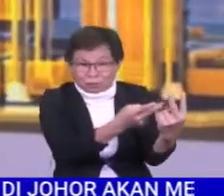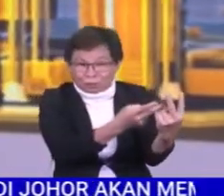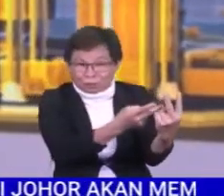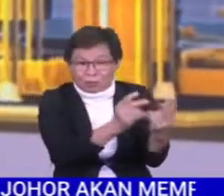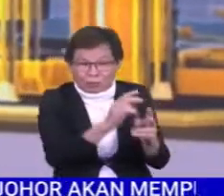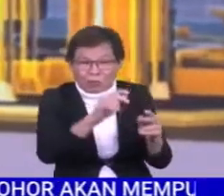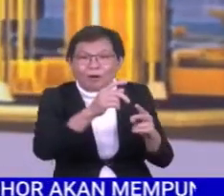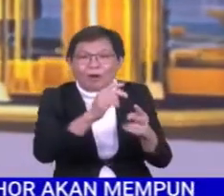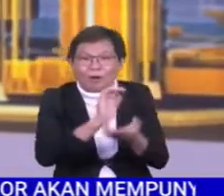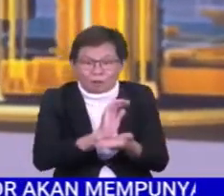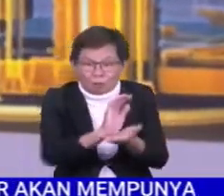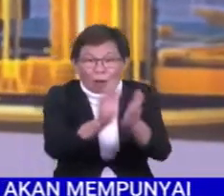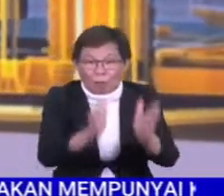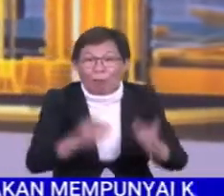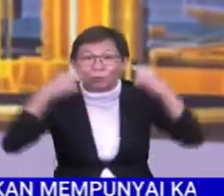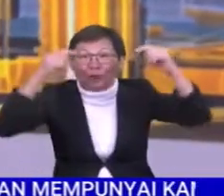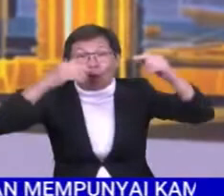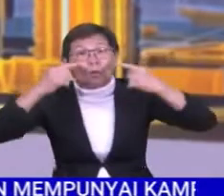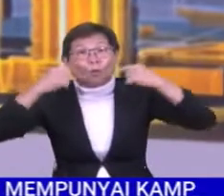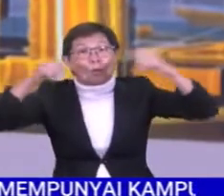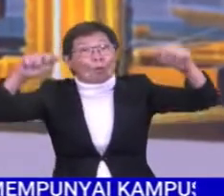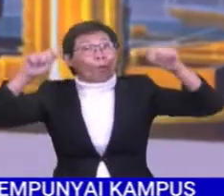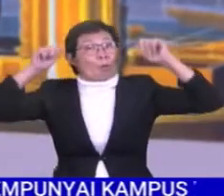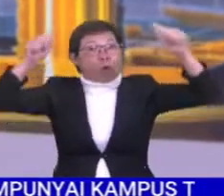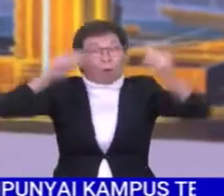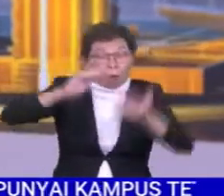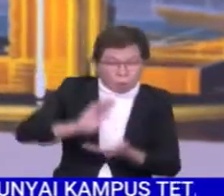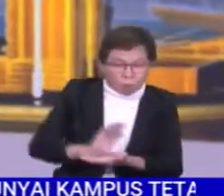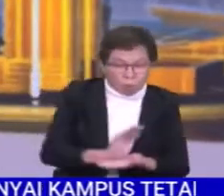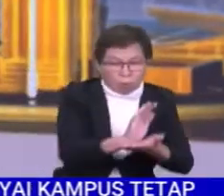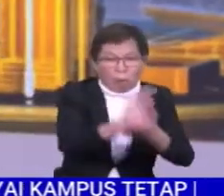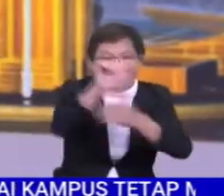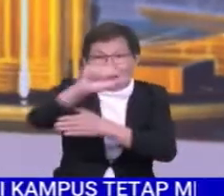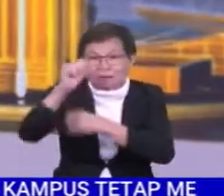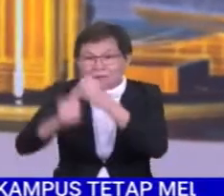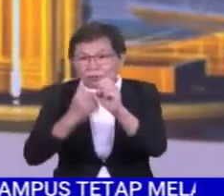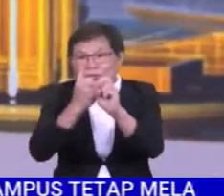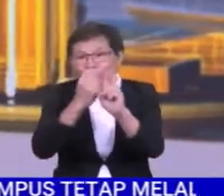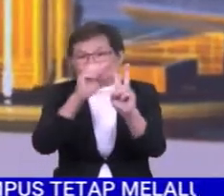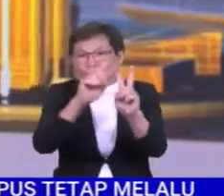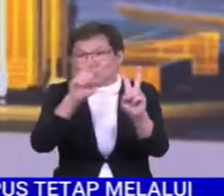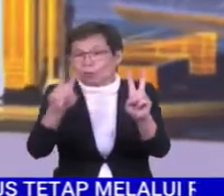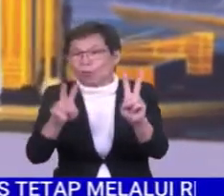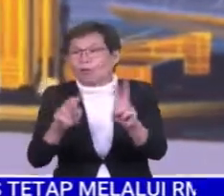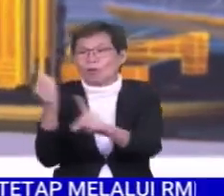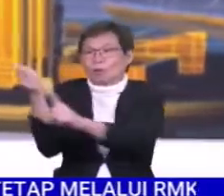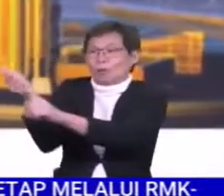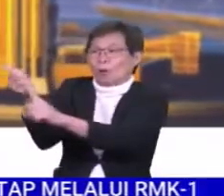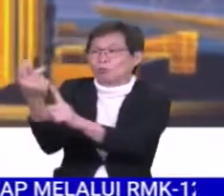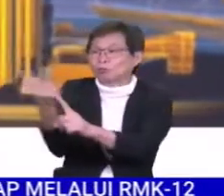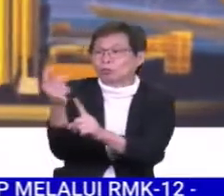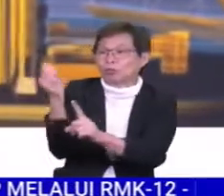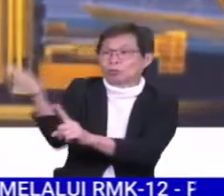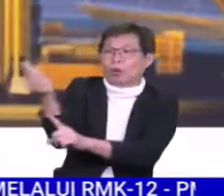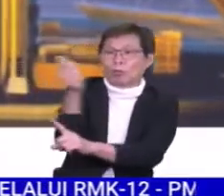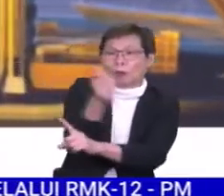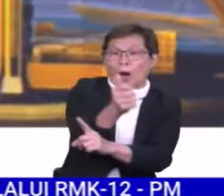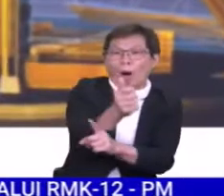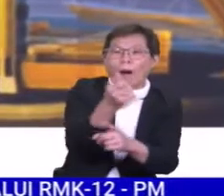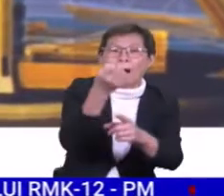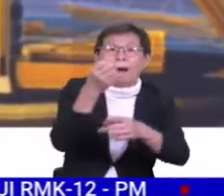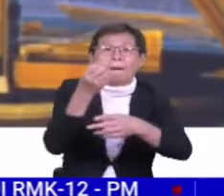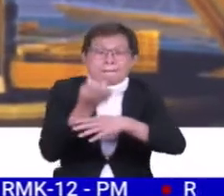Effendi melakar pencapaian cemerlang di kejohanan pelayaran Asia 2022 apabila masing-masing meraih tingkat emas dan